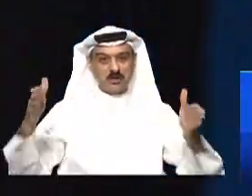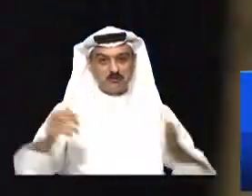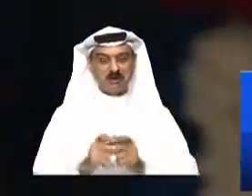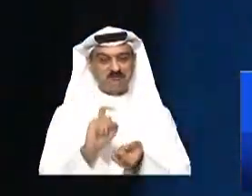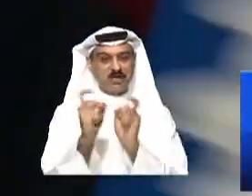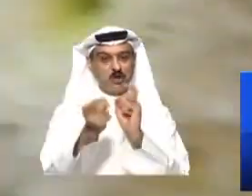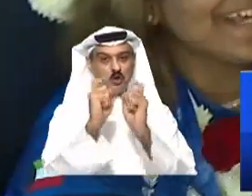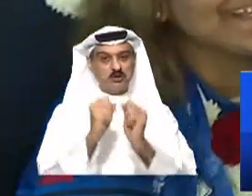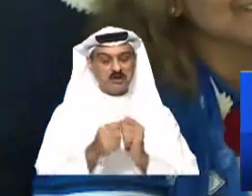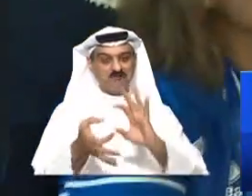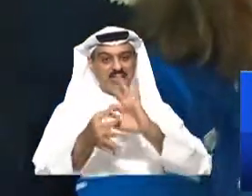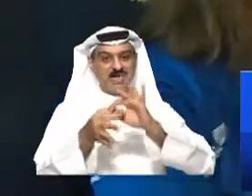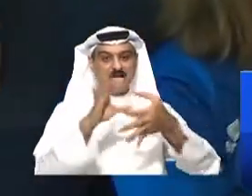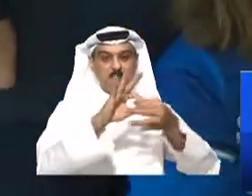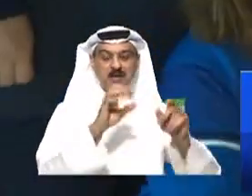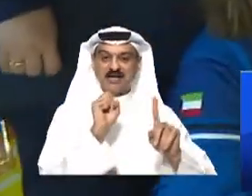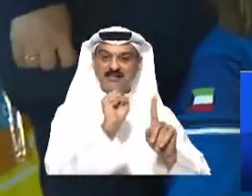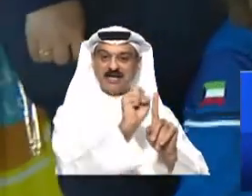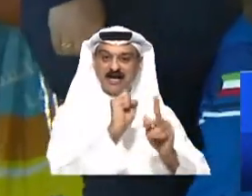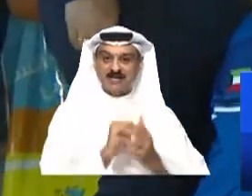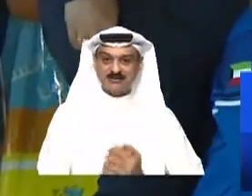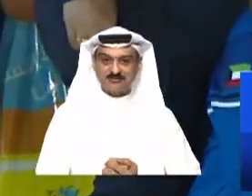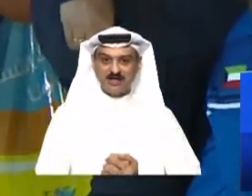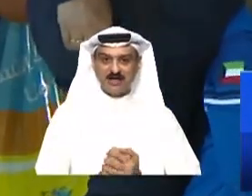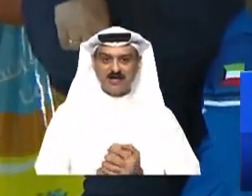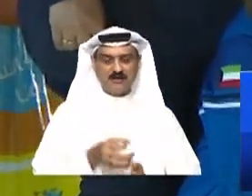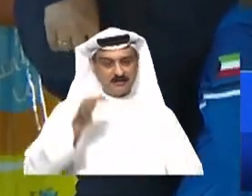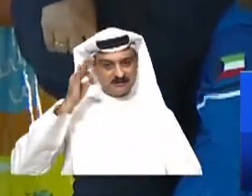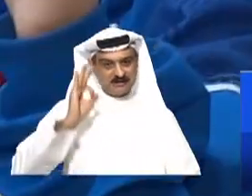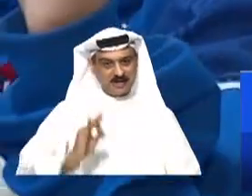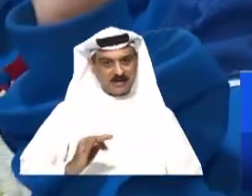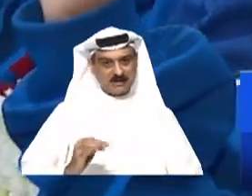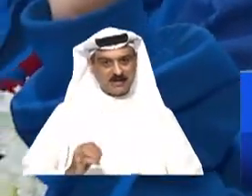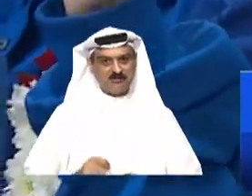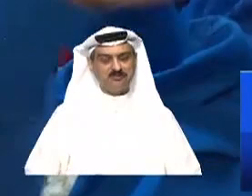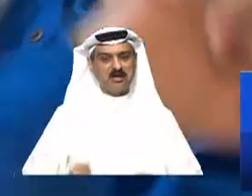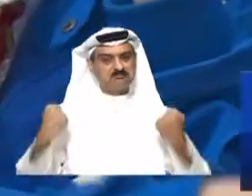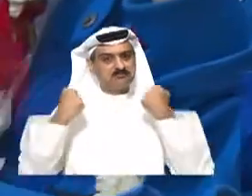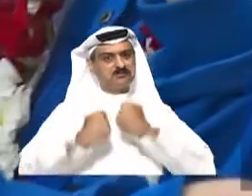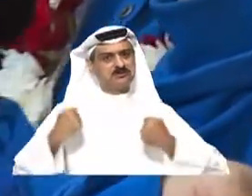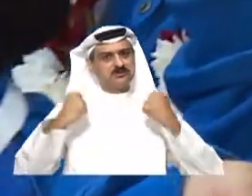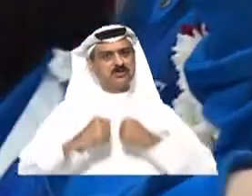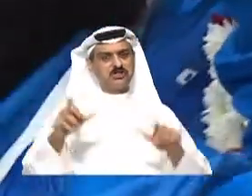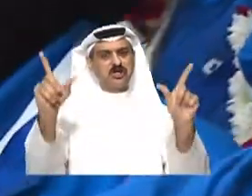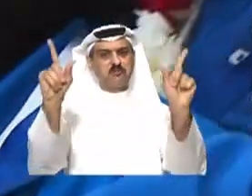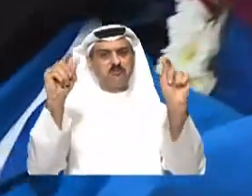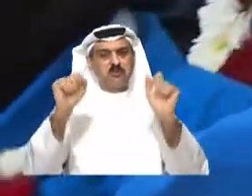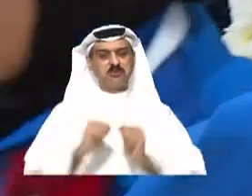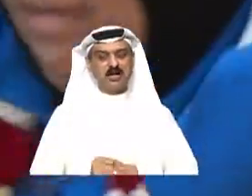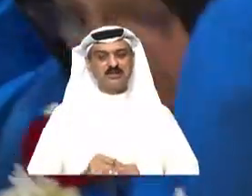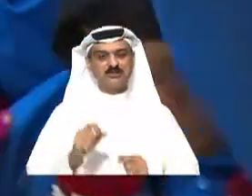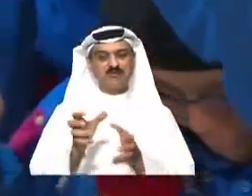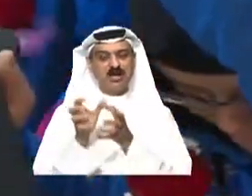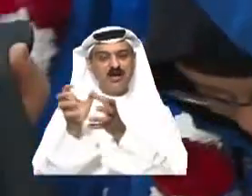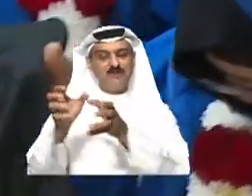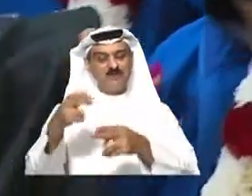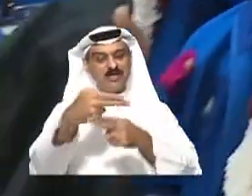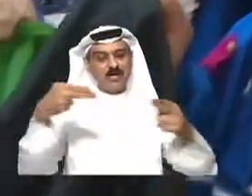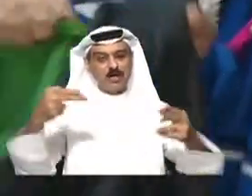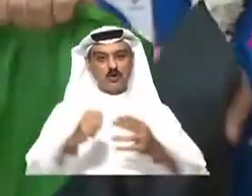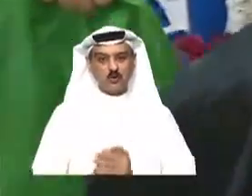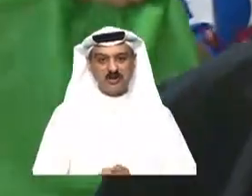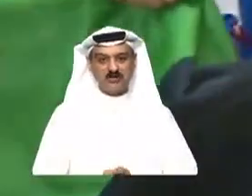الوطنية للأولمبياد الخاص في صورة تؤكد الجاهزية الكبيرة للاعبي الكويت